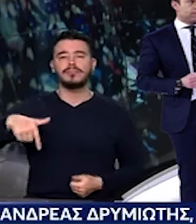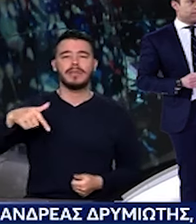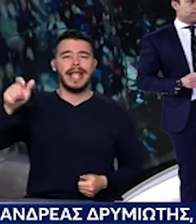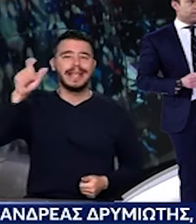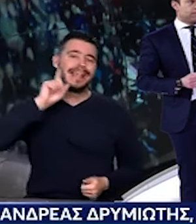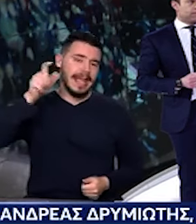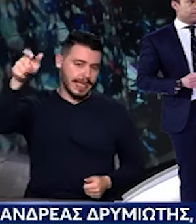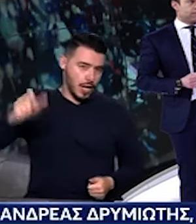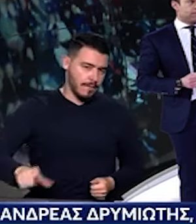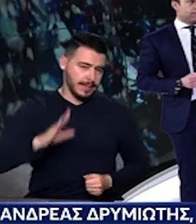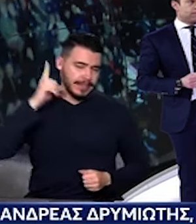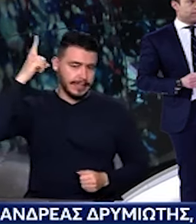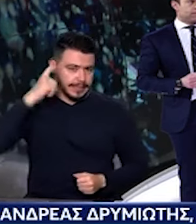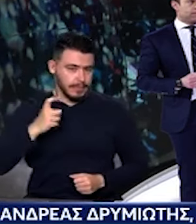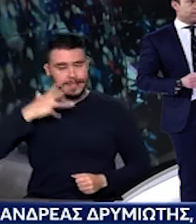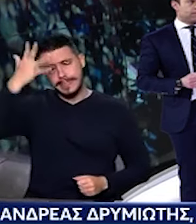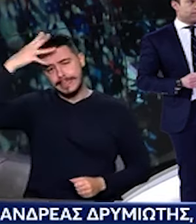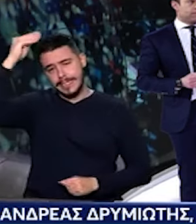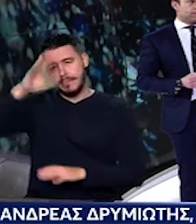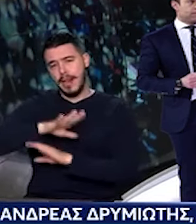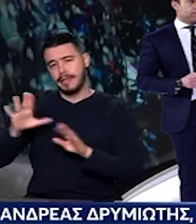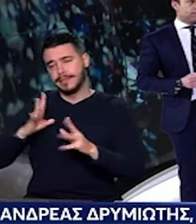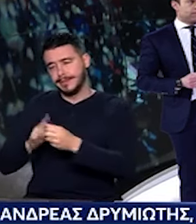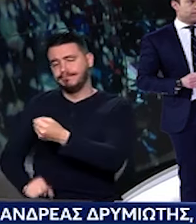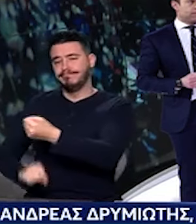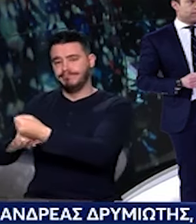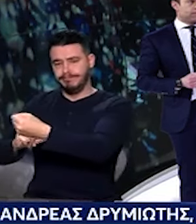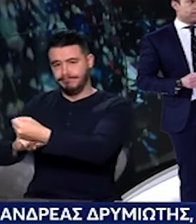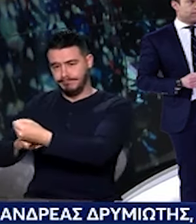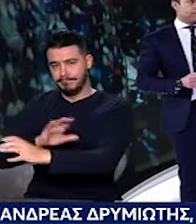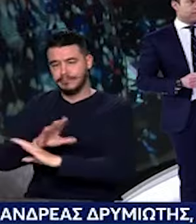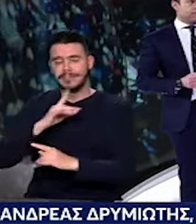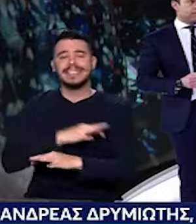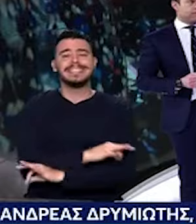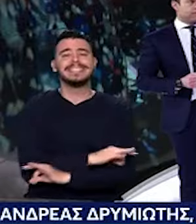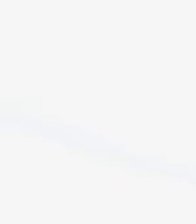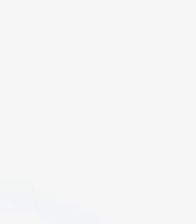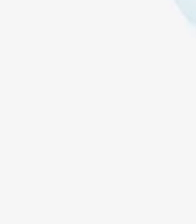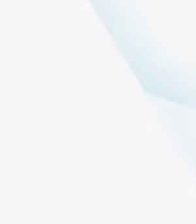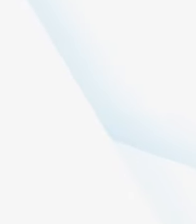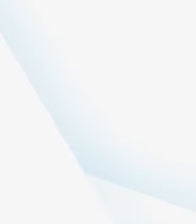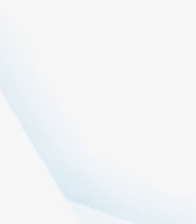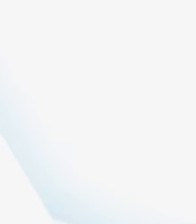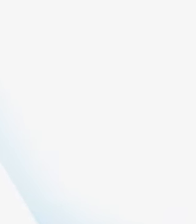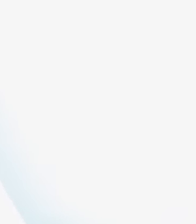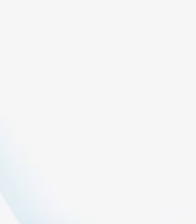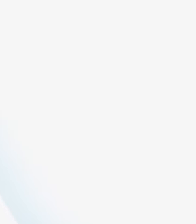ξέρουμε αυτό, είναι σαφές. Θα το πει και ανοιχτά από ό,τι φαίνεται. Θα το πει και ανοιχτά.